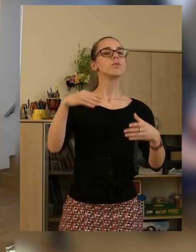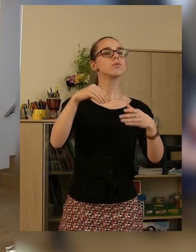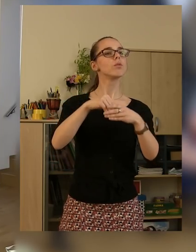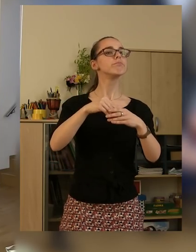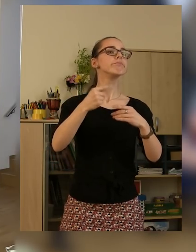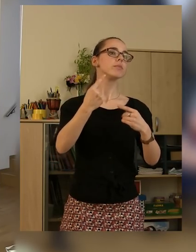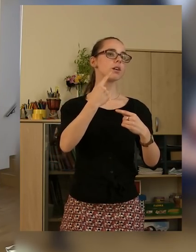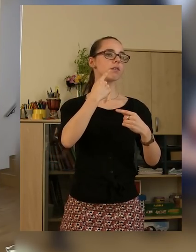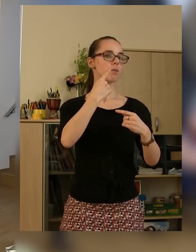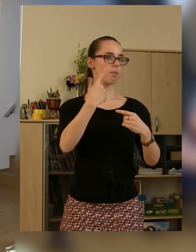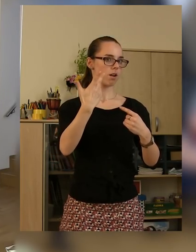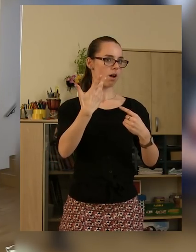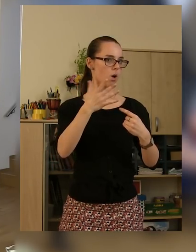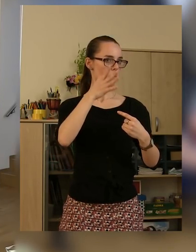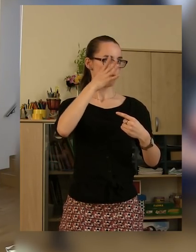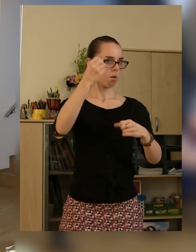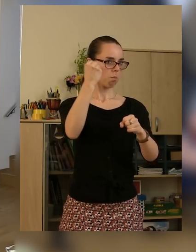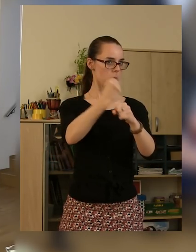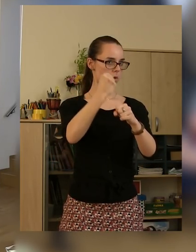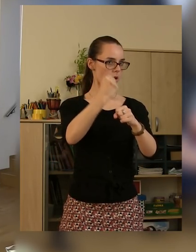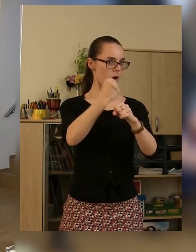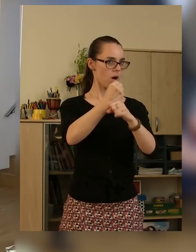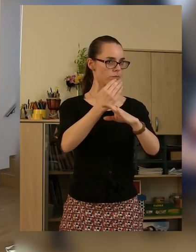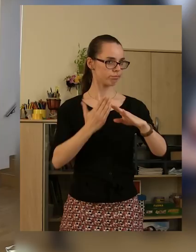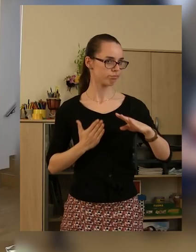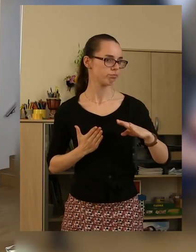svět potenciálně velmi užitečný.